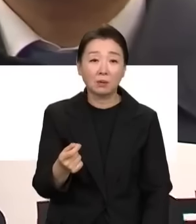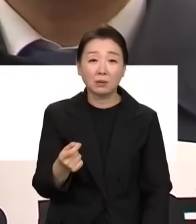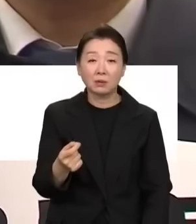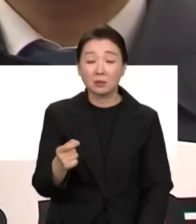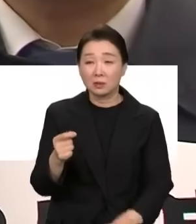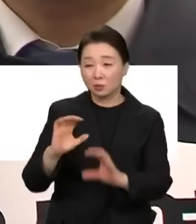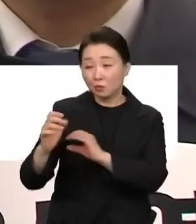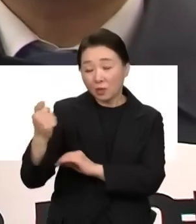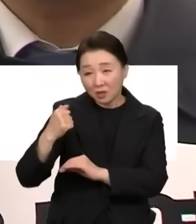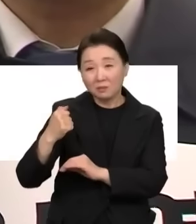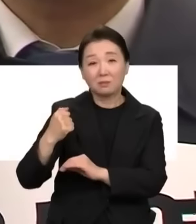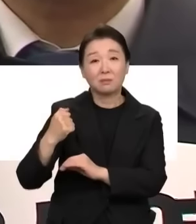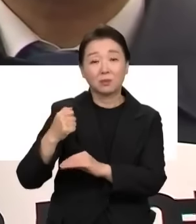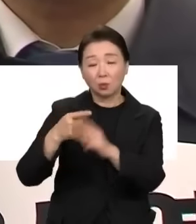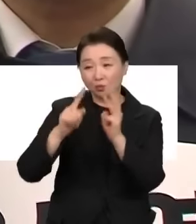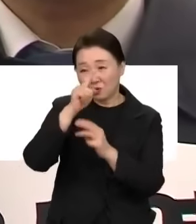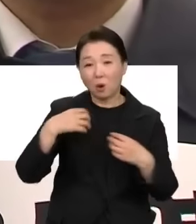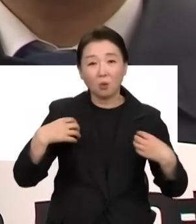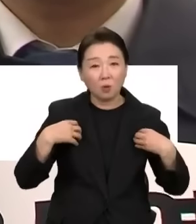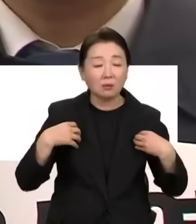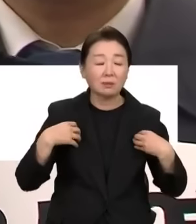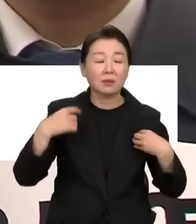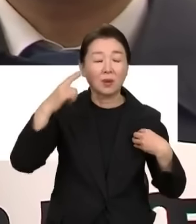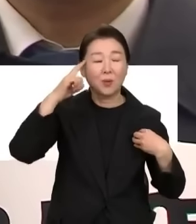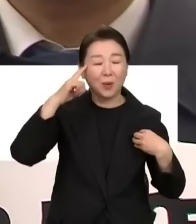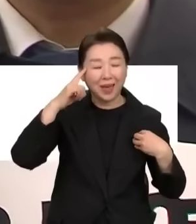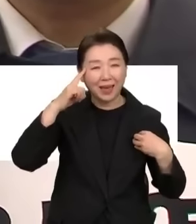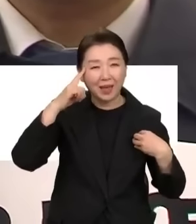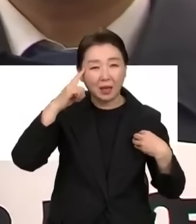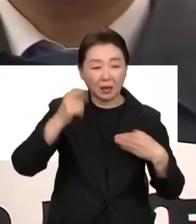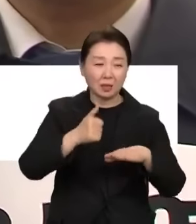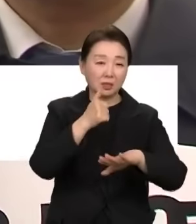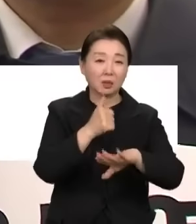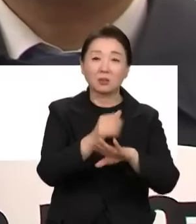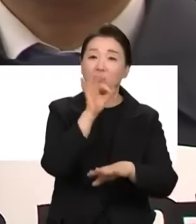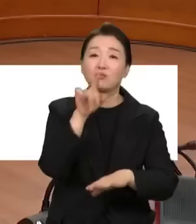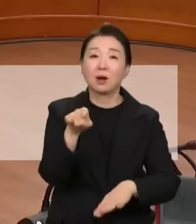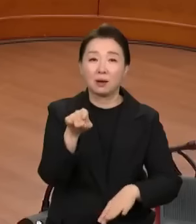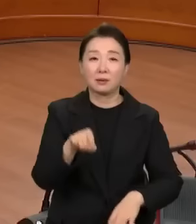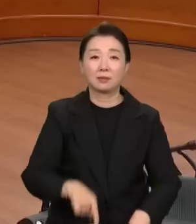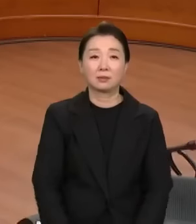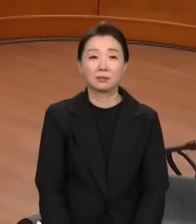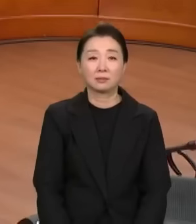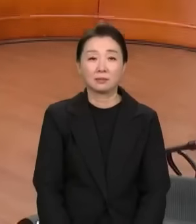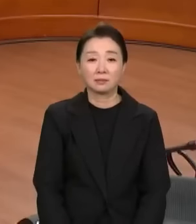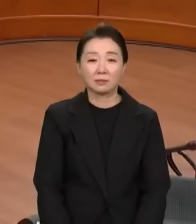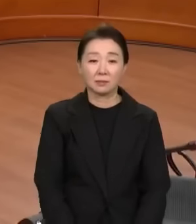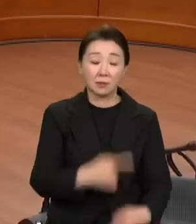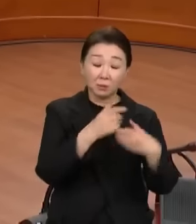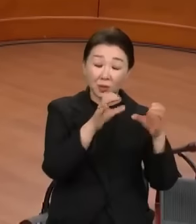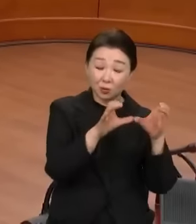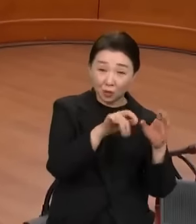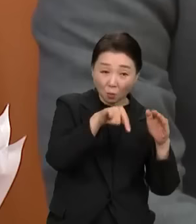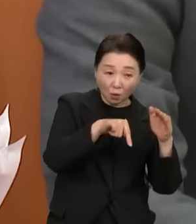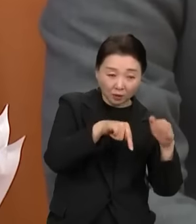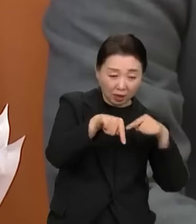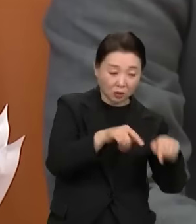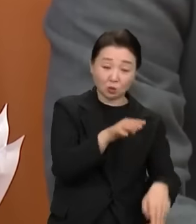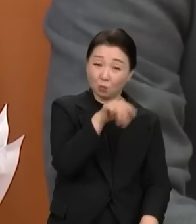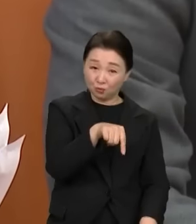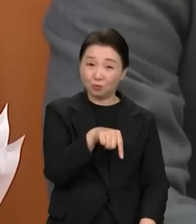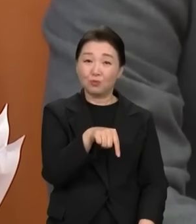정권은 애초부터 탄생하지 말았어야 할 정권 아닙니까? 민주당 원내지도부는 오는